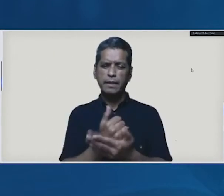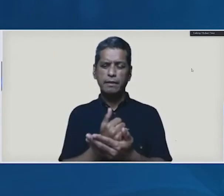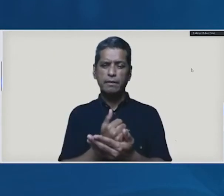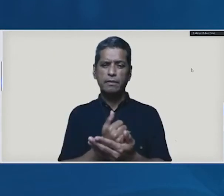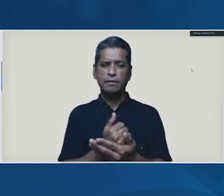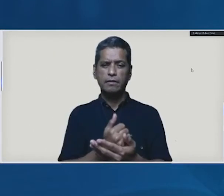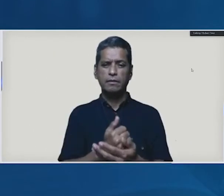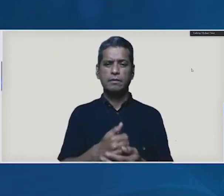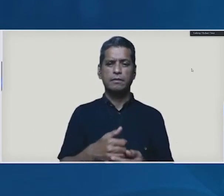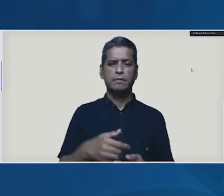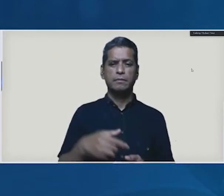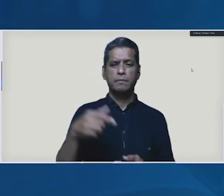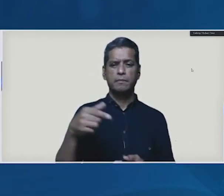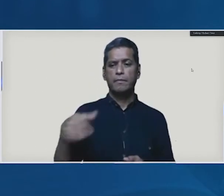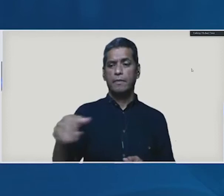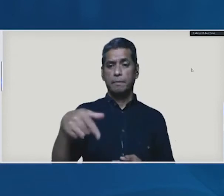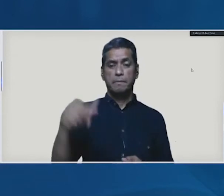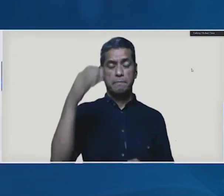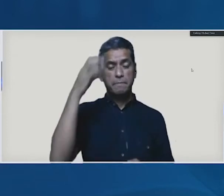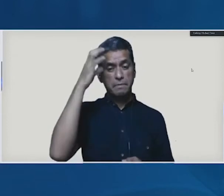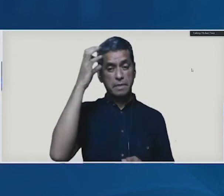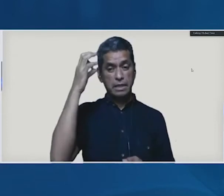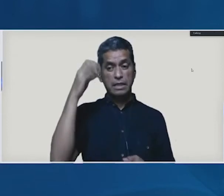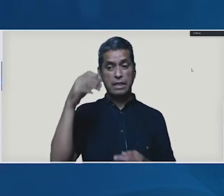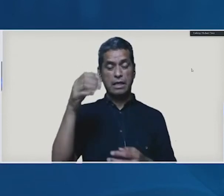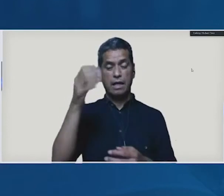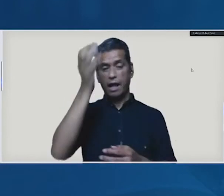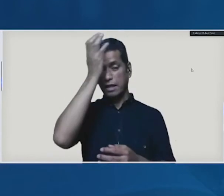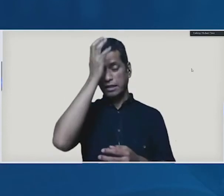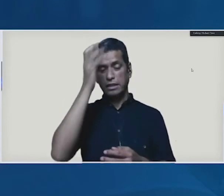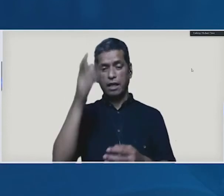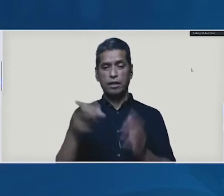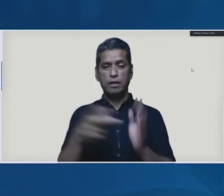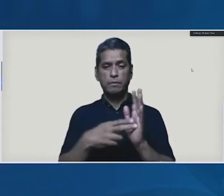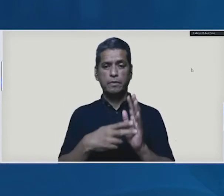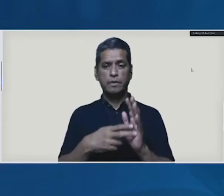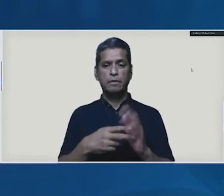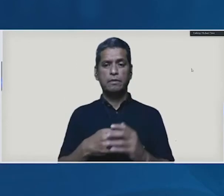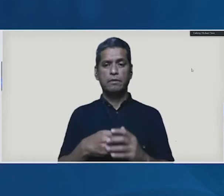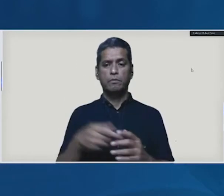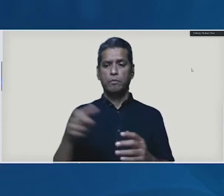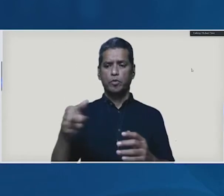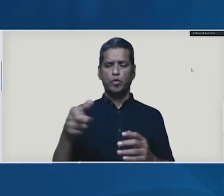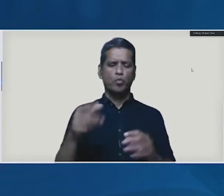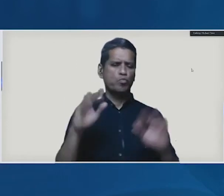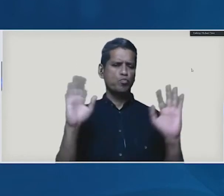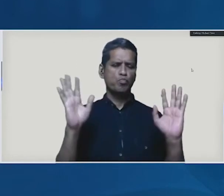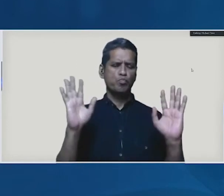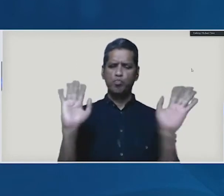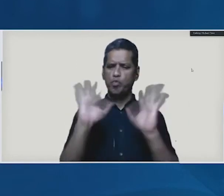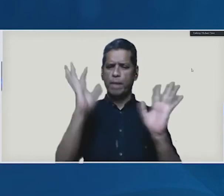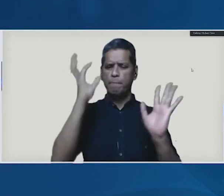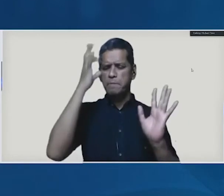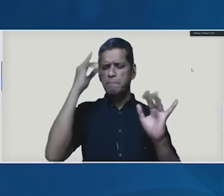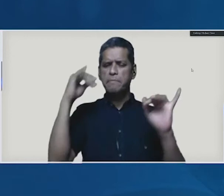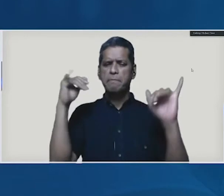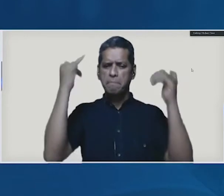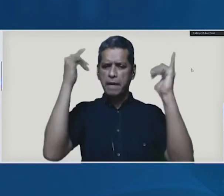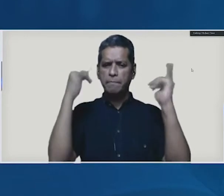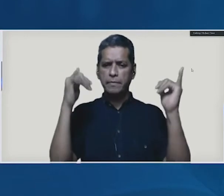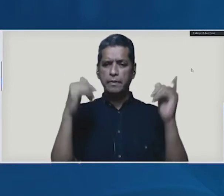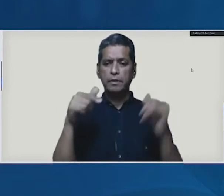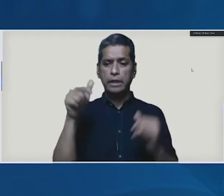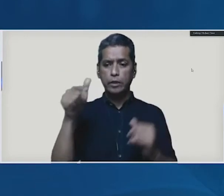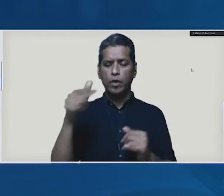bila bukan dasar bukan mimpi-mimpi A itu adalah mimpi yang memang ada artinya nebukadnezar